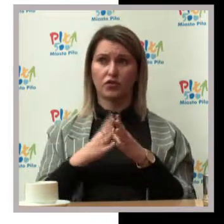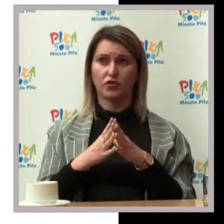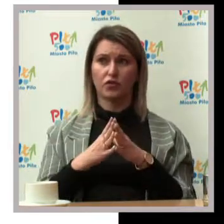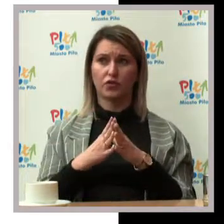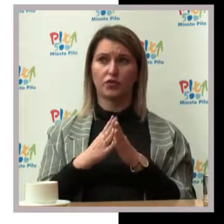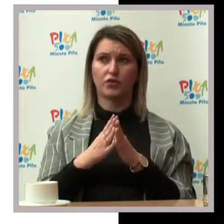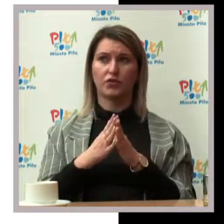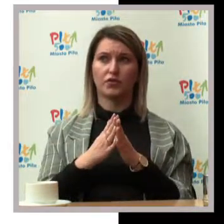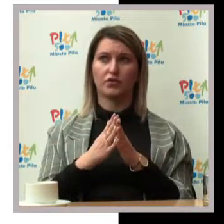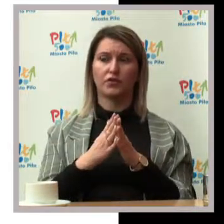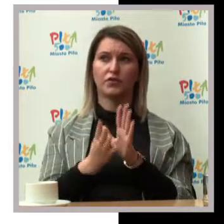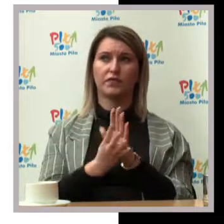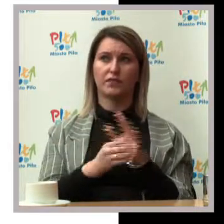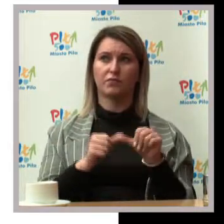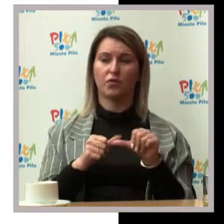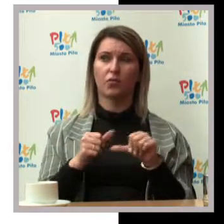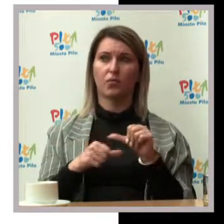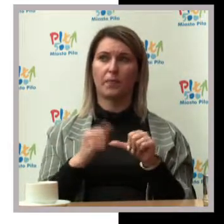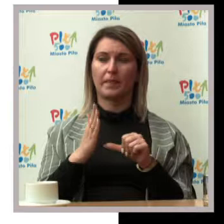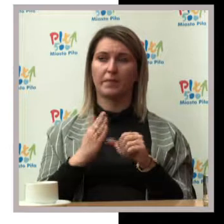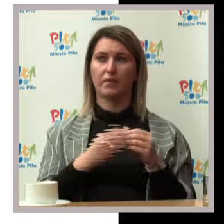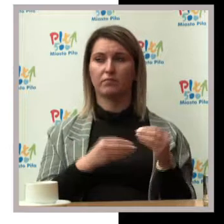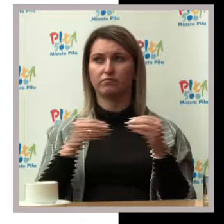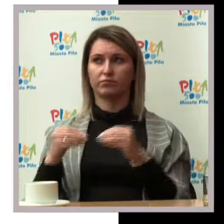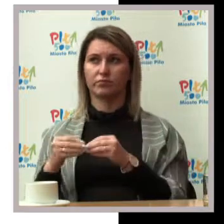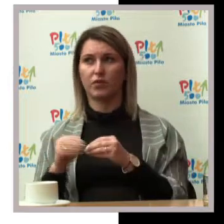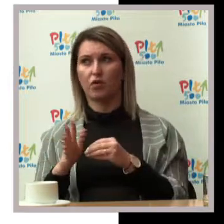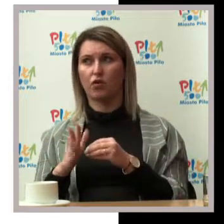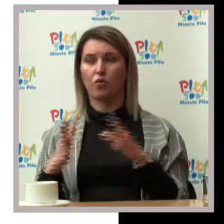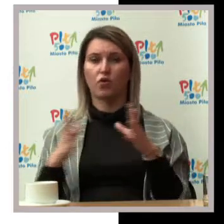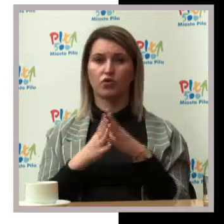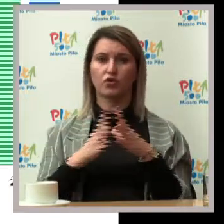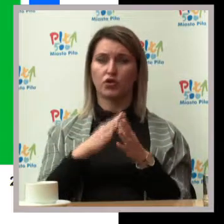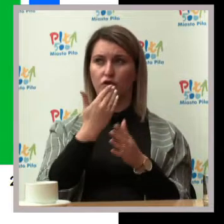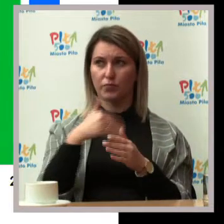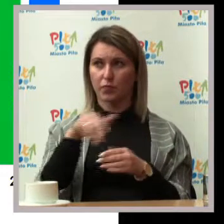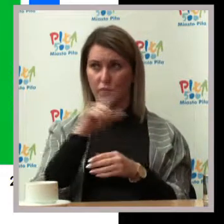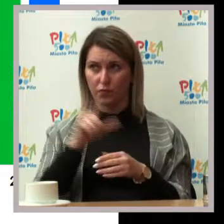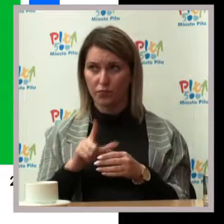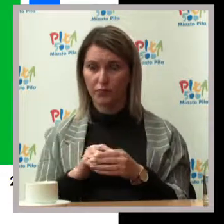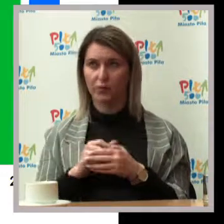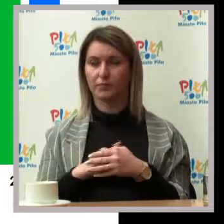przeznaczyć dotacje w ramach przedszkoli niepublicznych w wysokości 10 milionów złotych.